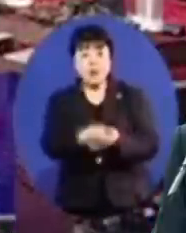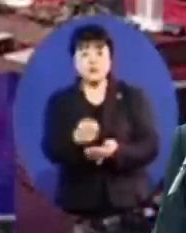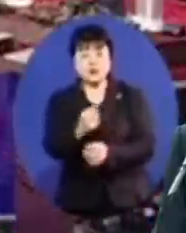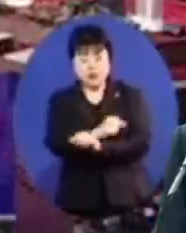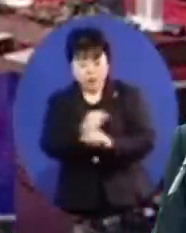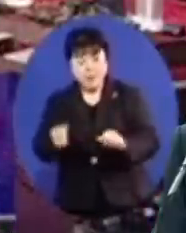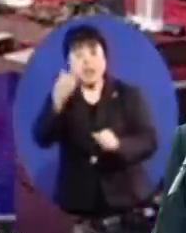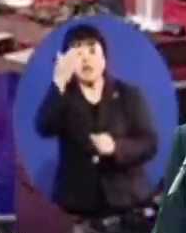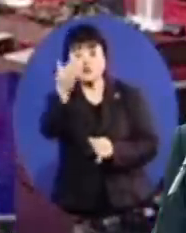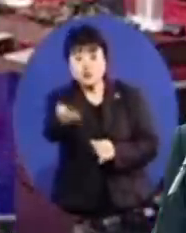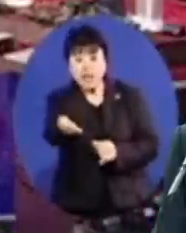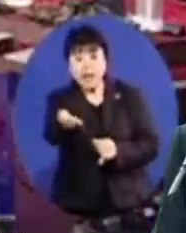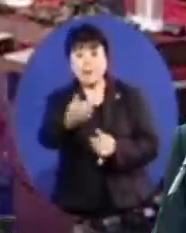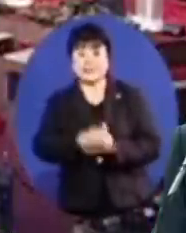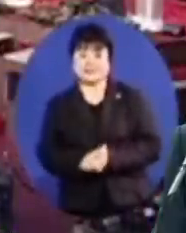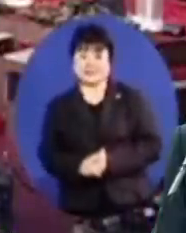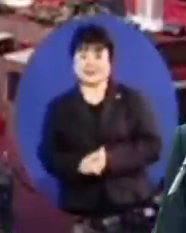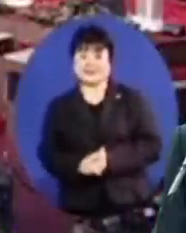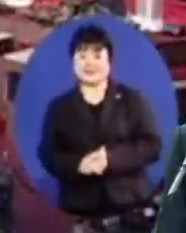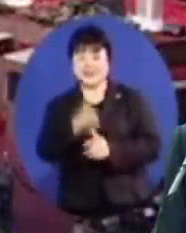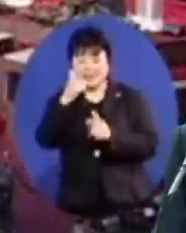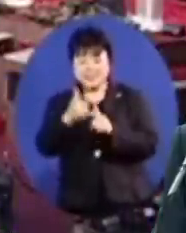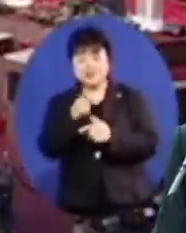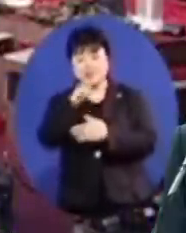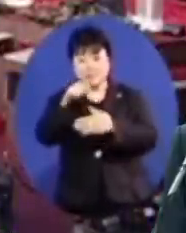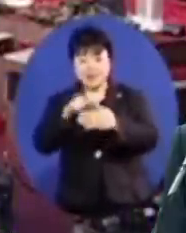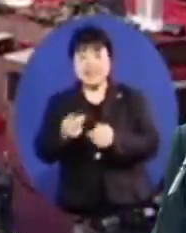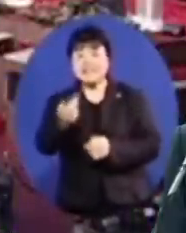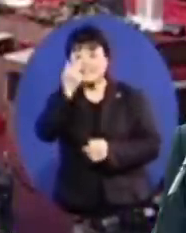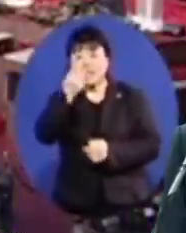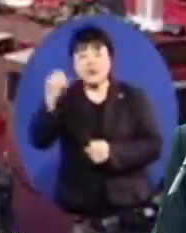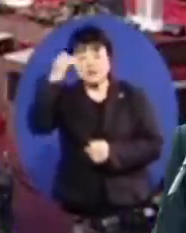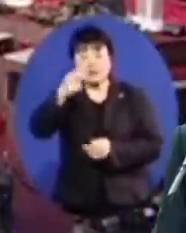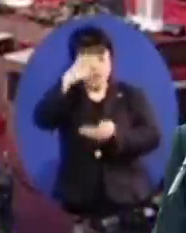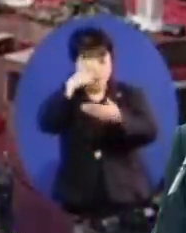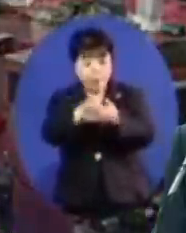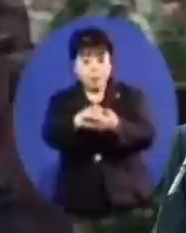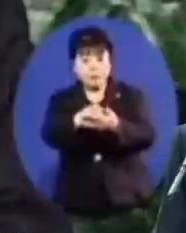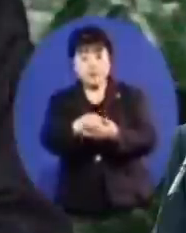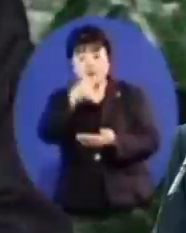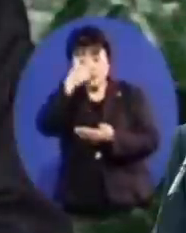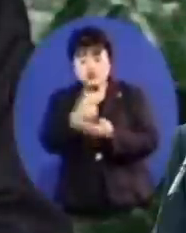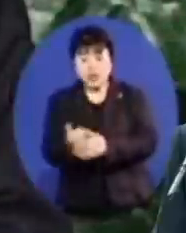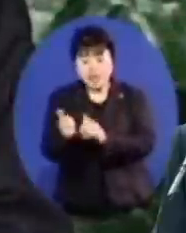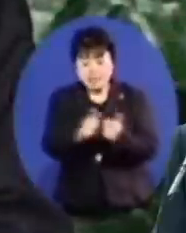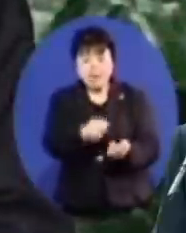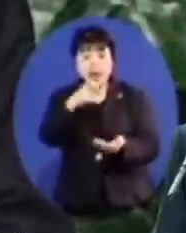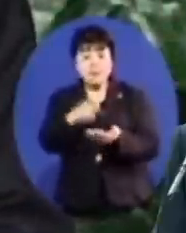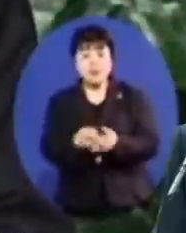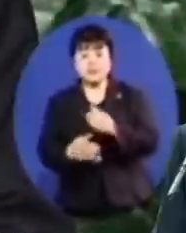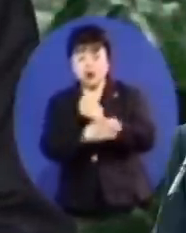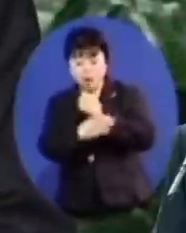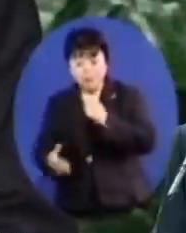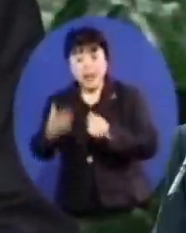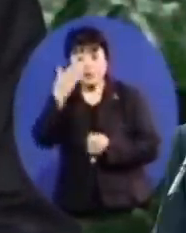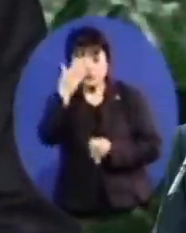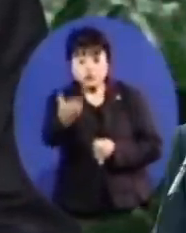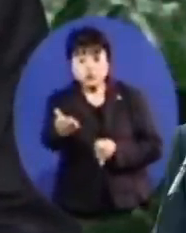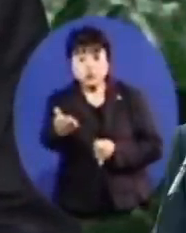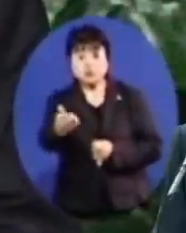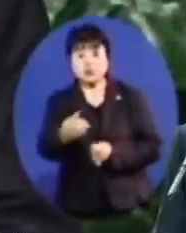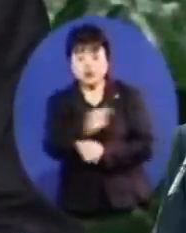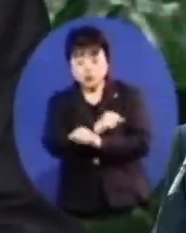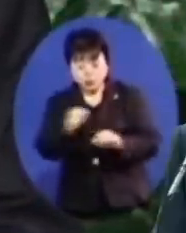너를 해방하였습니다. 예수님 안에 있는 생명의 성령의 법이 우리를 죄와 사망의 법에서 해방하고